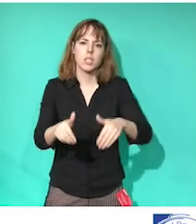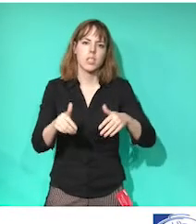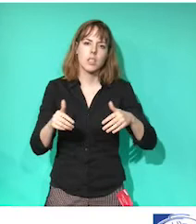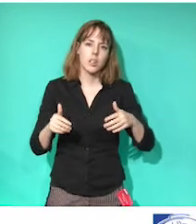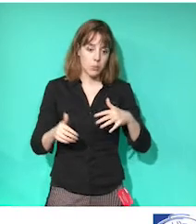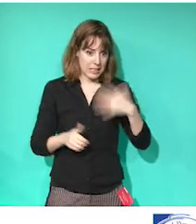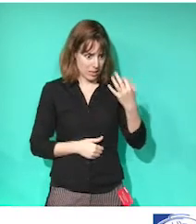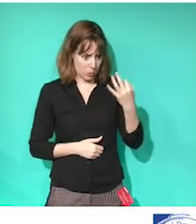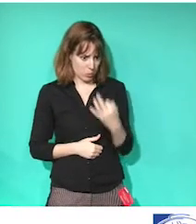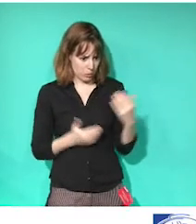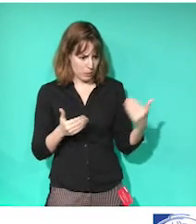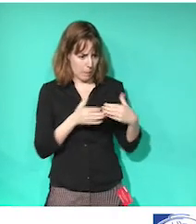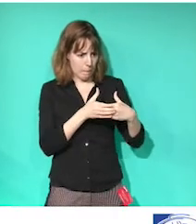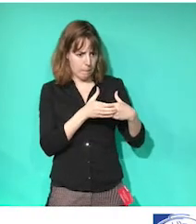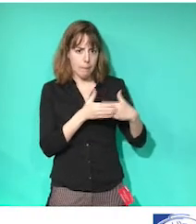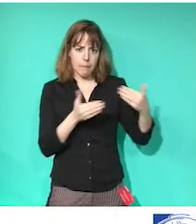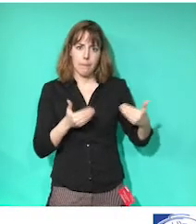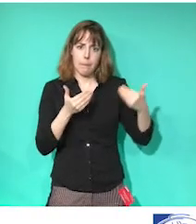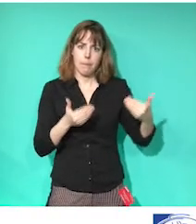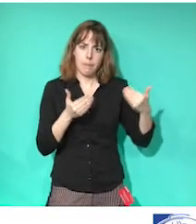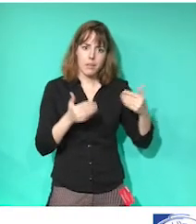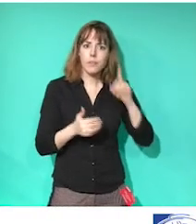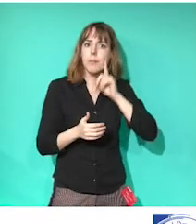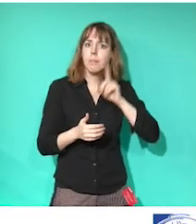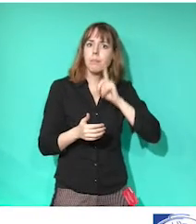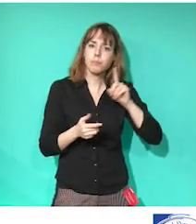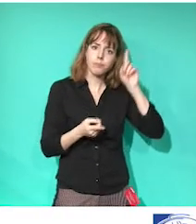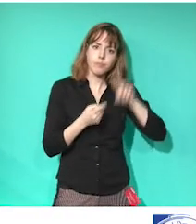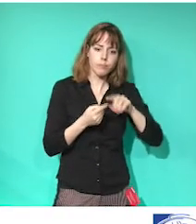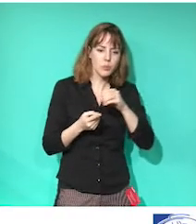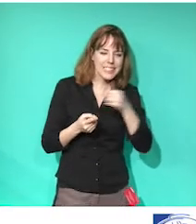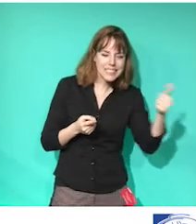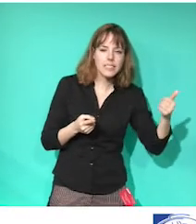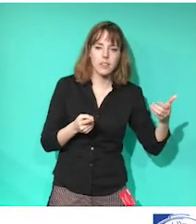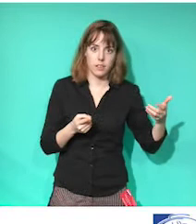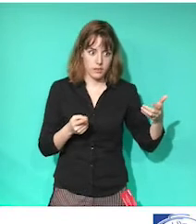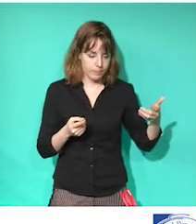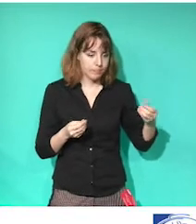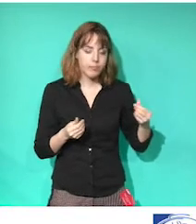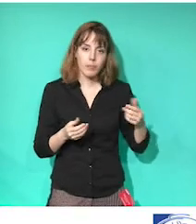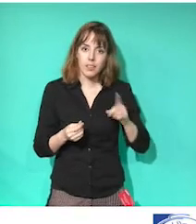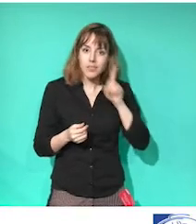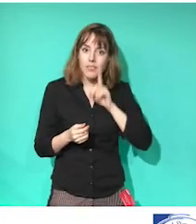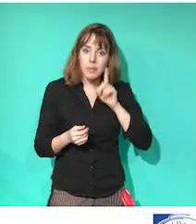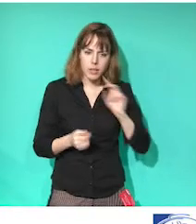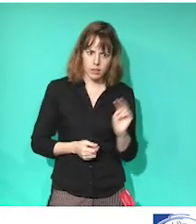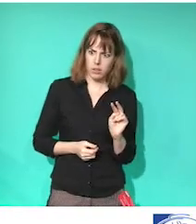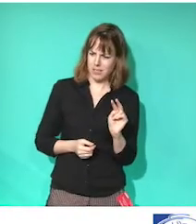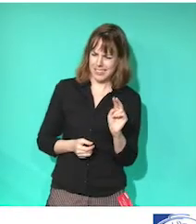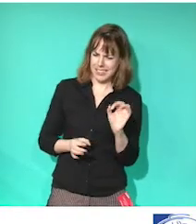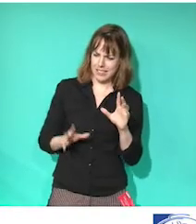de 15% qui choisissent les filières numériques, parce qu'on a des codes qui font qu'elles n'ont pas envie de ressembler au